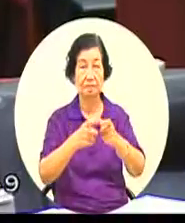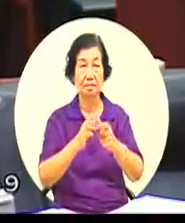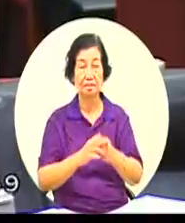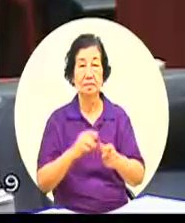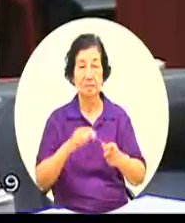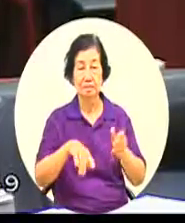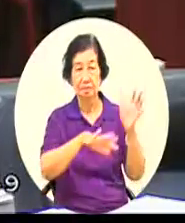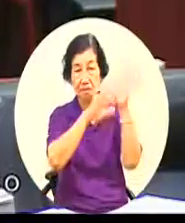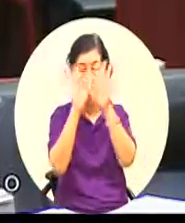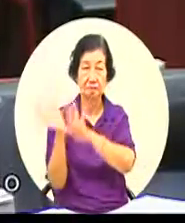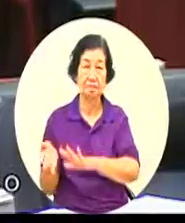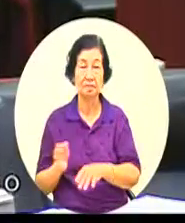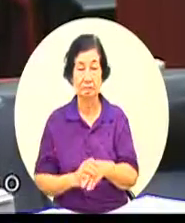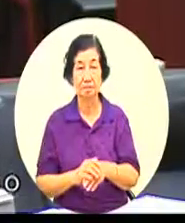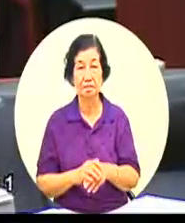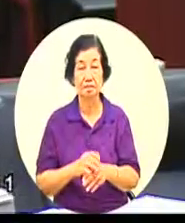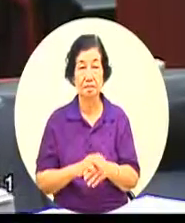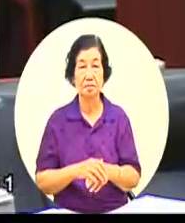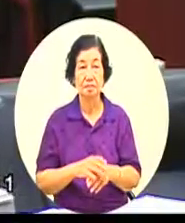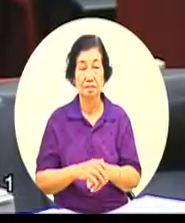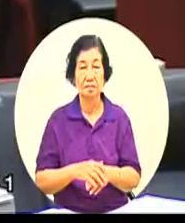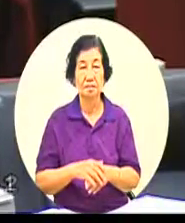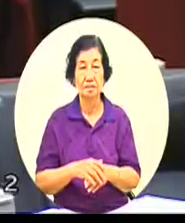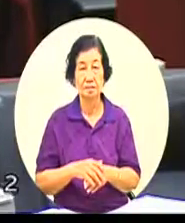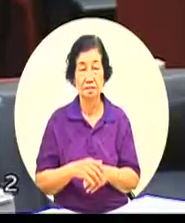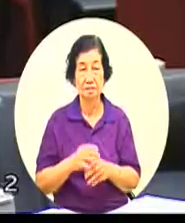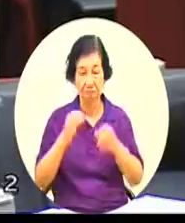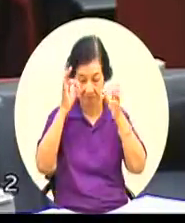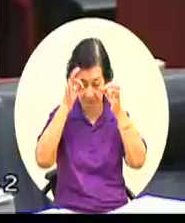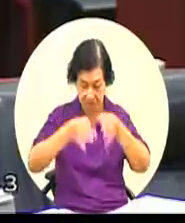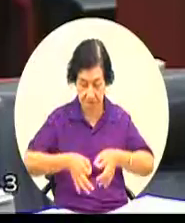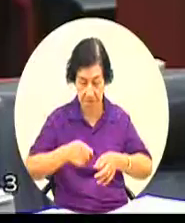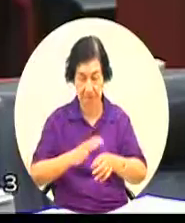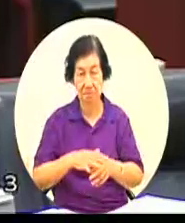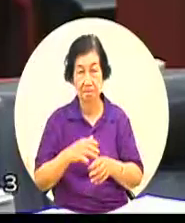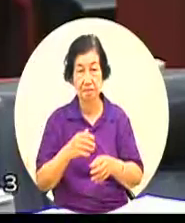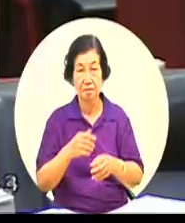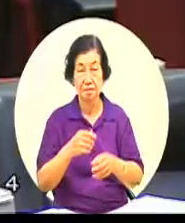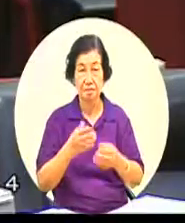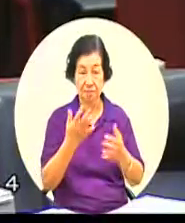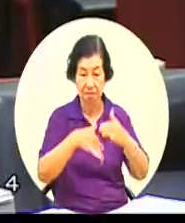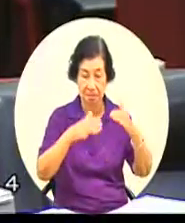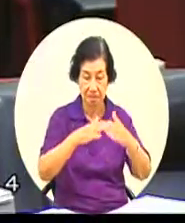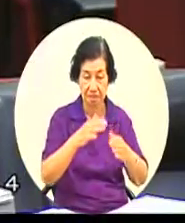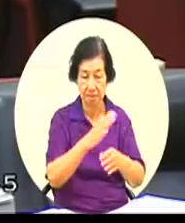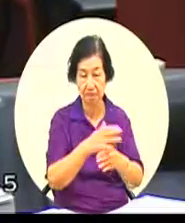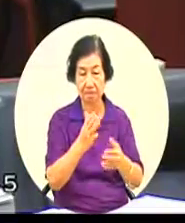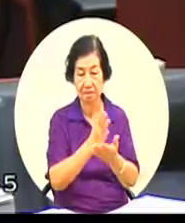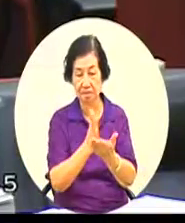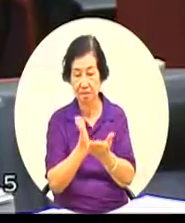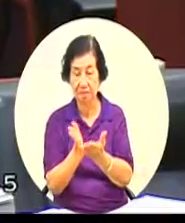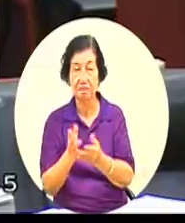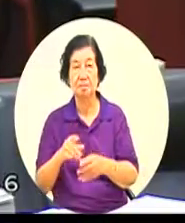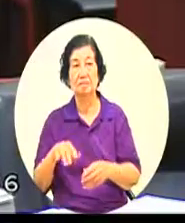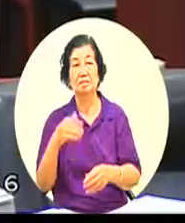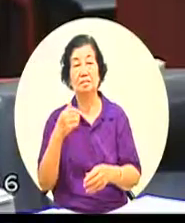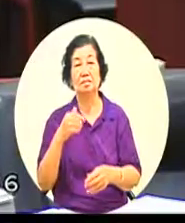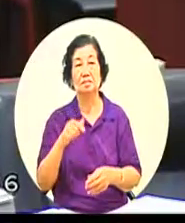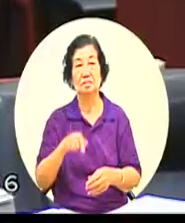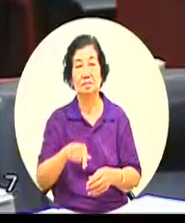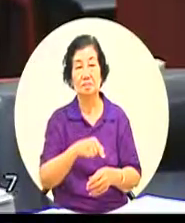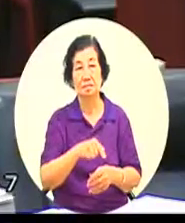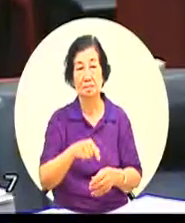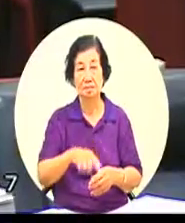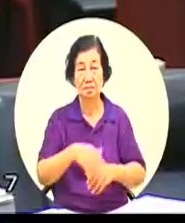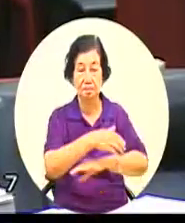信应该去检讨，未雨绸缪，检讨哪几间，给他们时间。甚至于阮真干